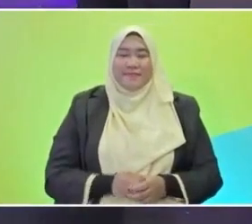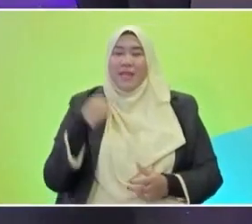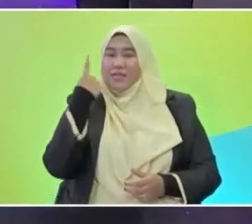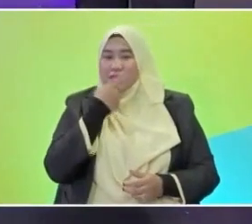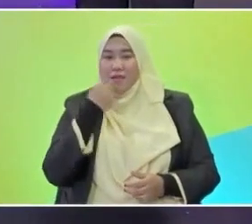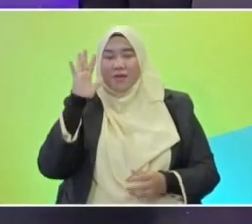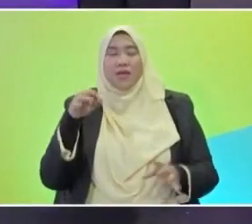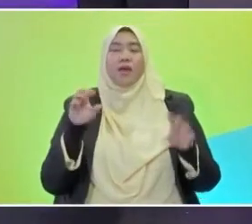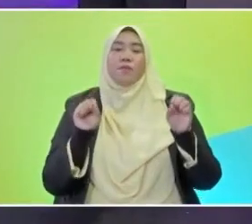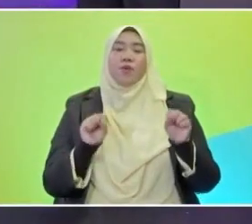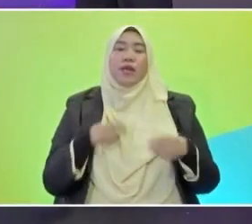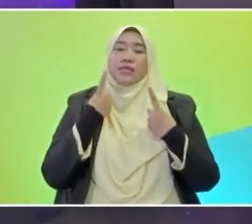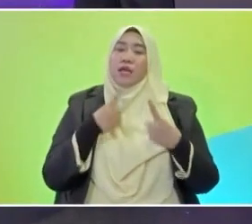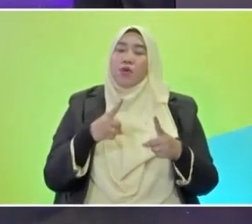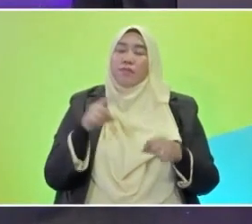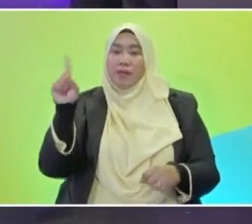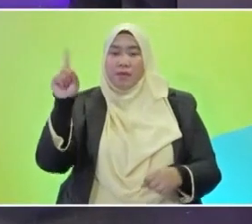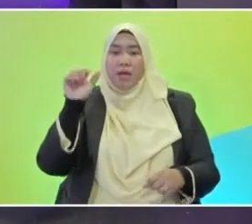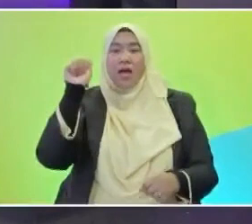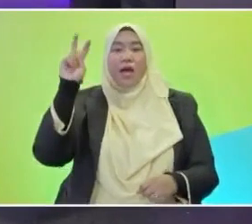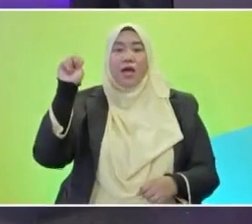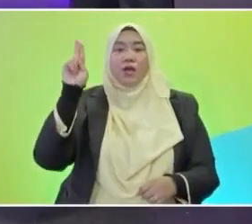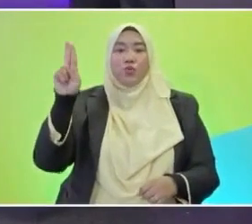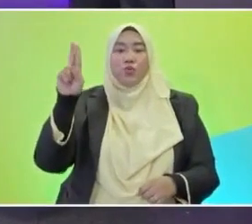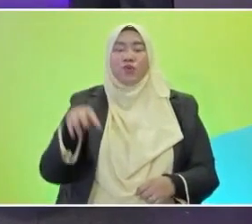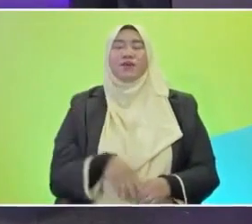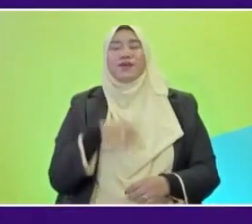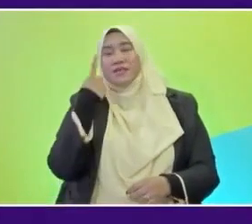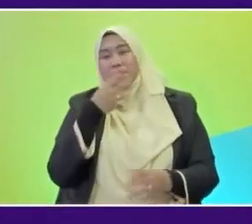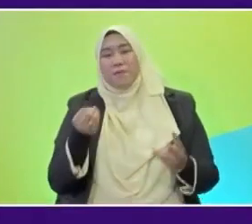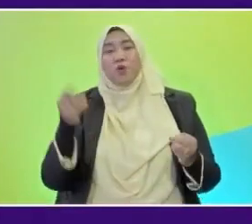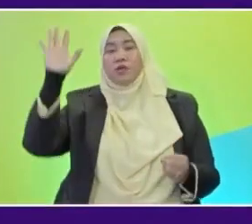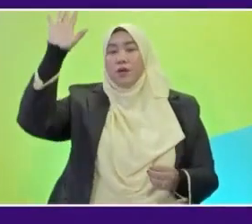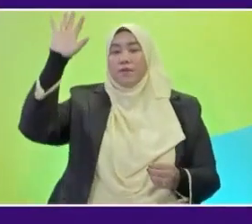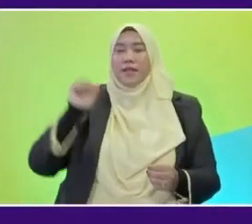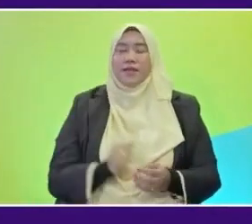Di manakah anu bagi soal dan tersebut angkat tangan